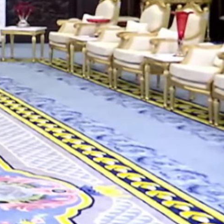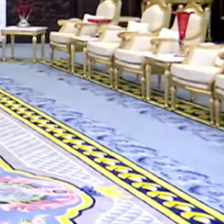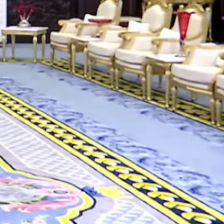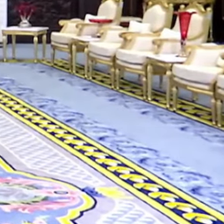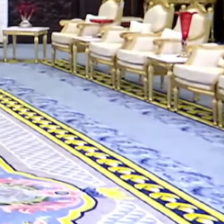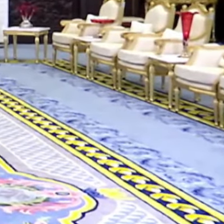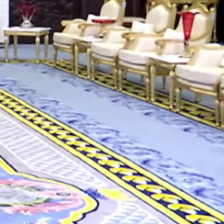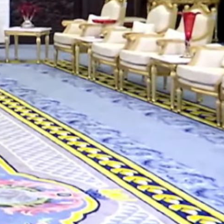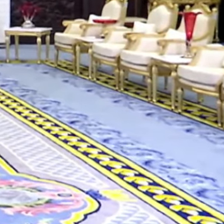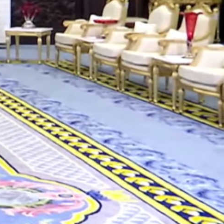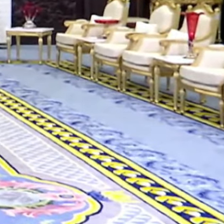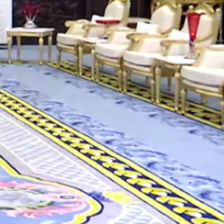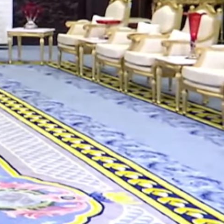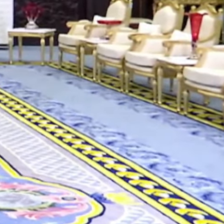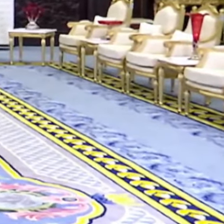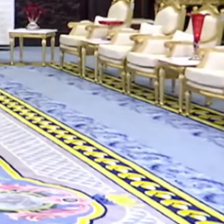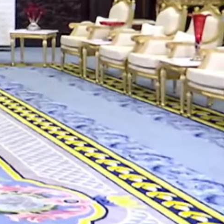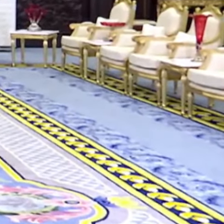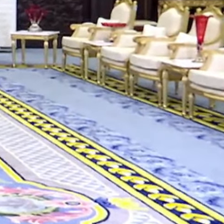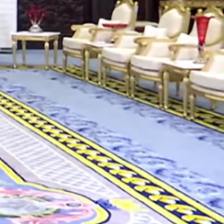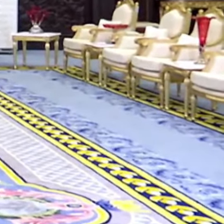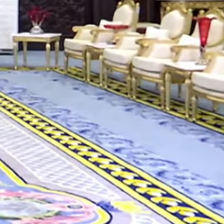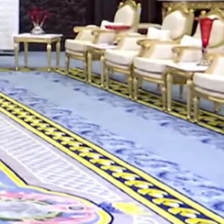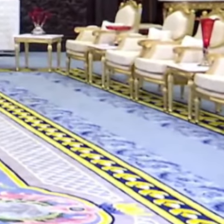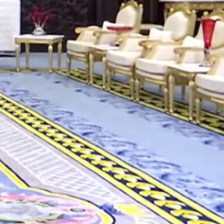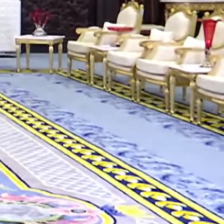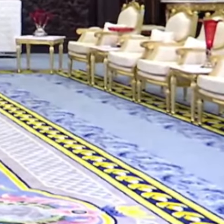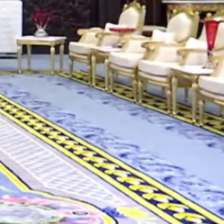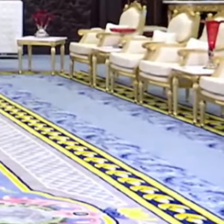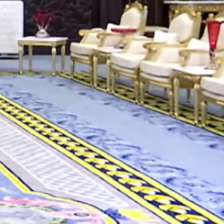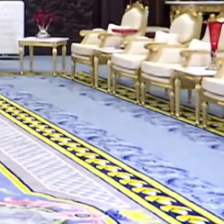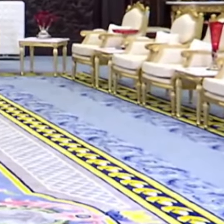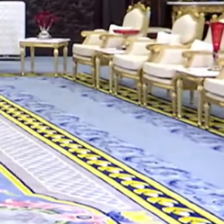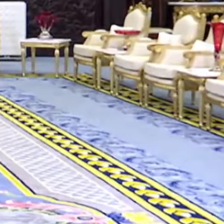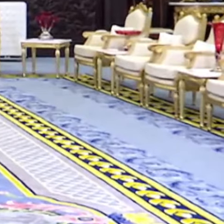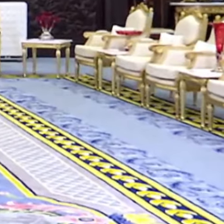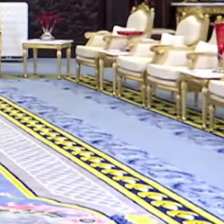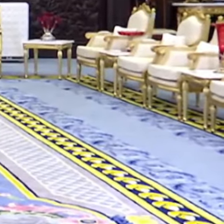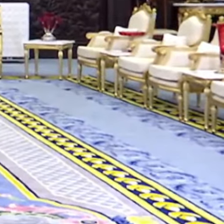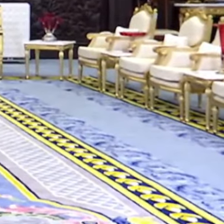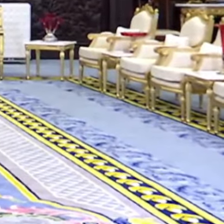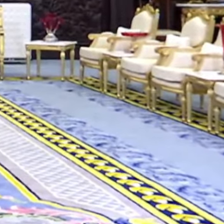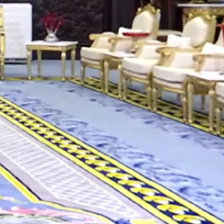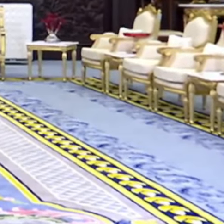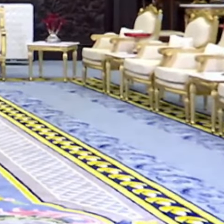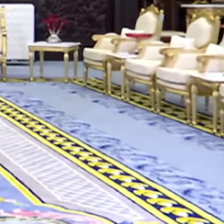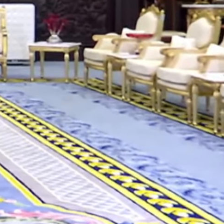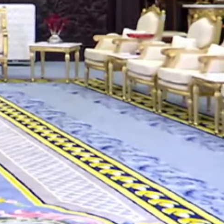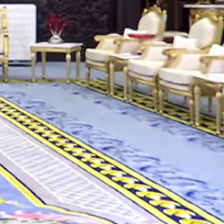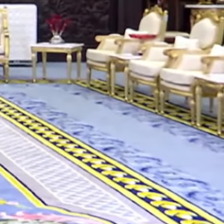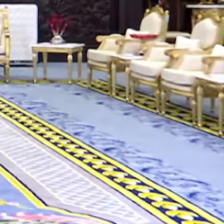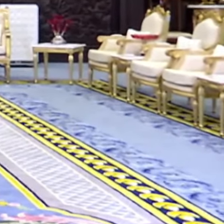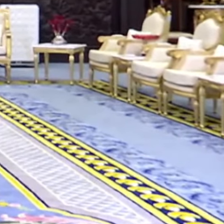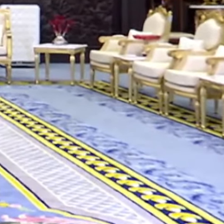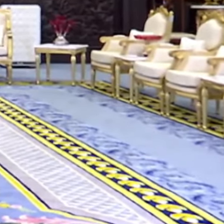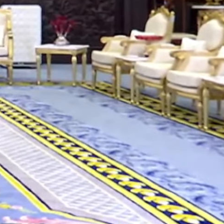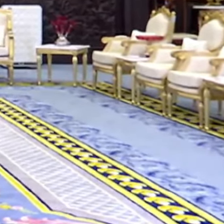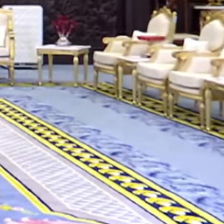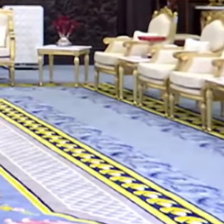akbar Allahu Akbar Walillah Ilham bismillahirrohmanirohim alhamdulillahirobbilalamin